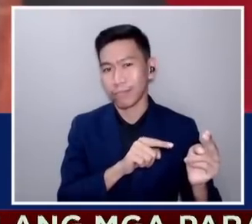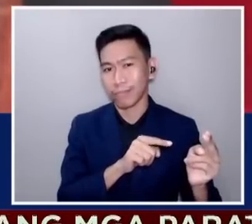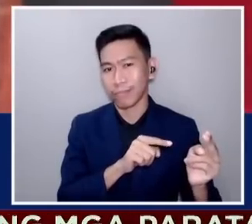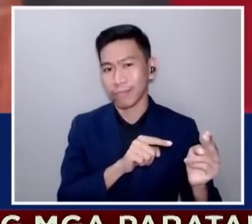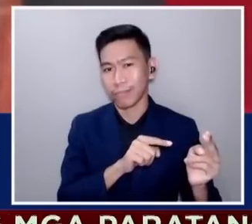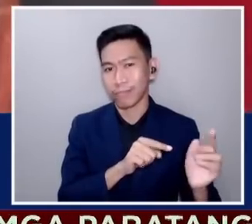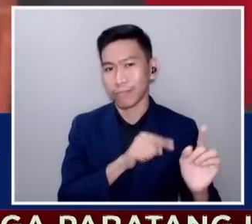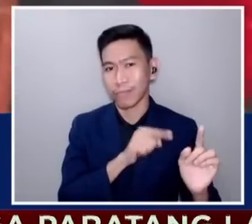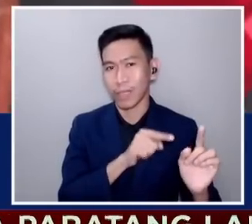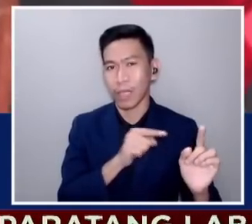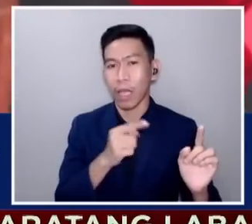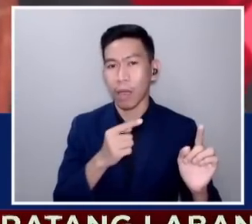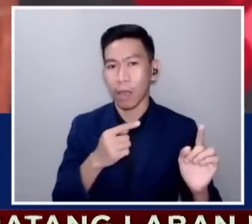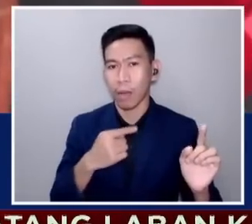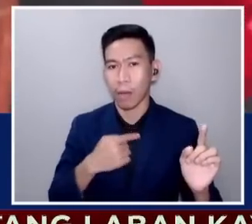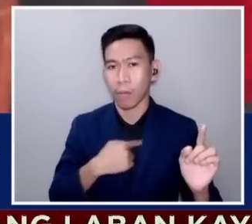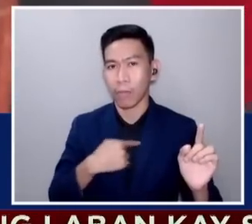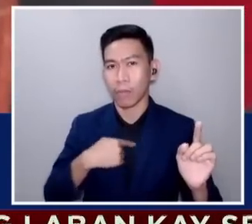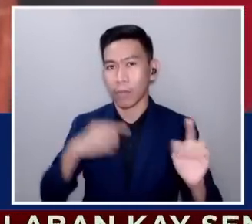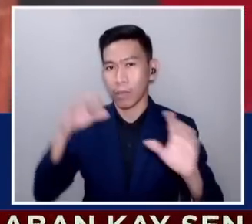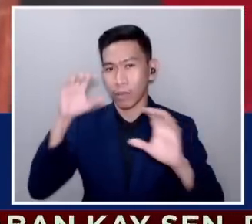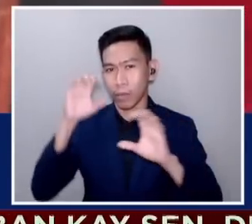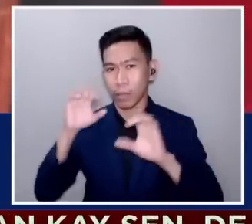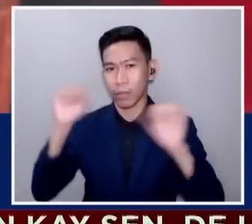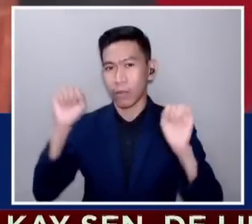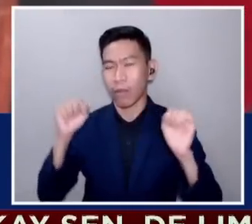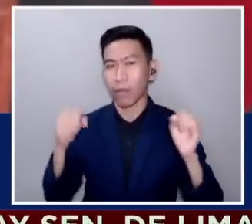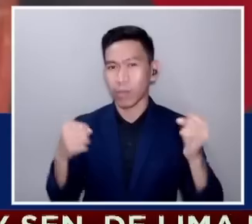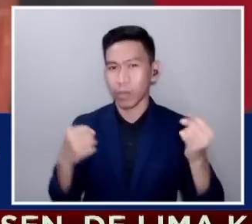presidential. Tapos i-endorse mo, parang